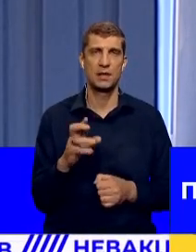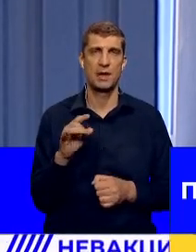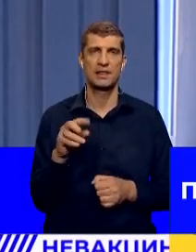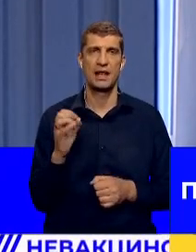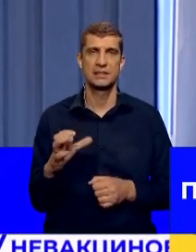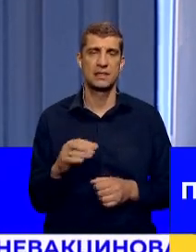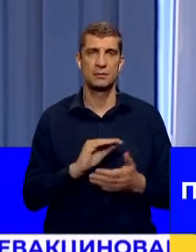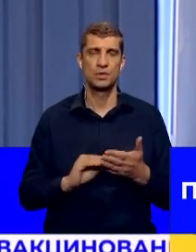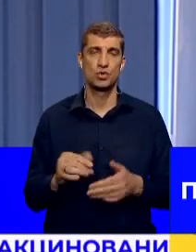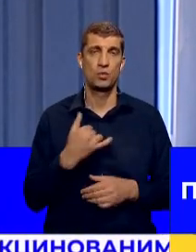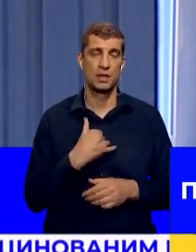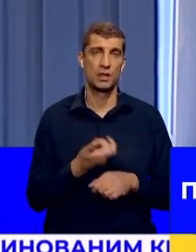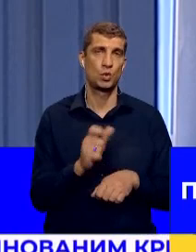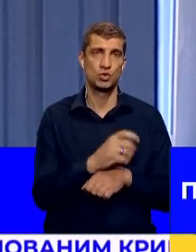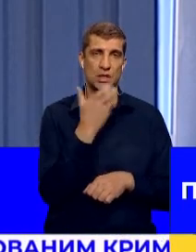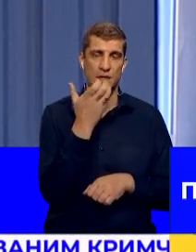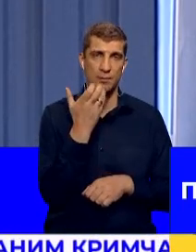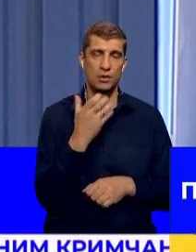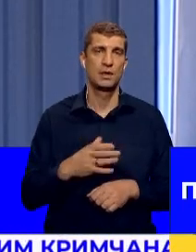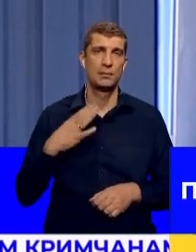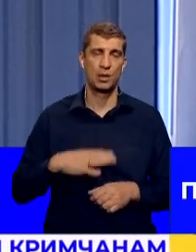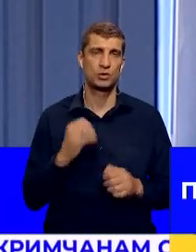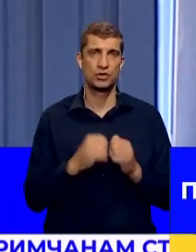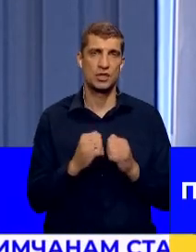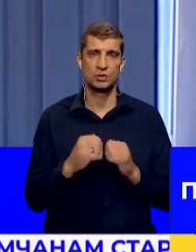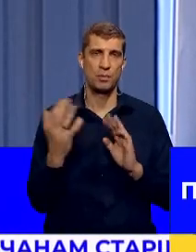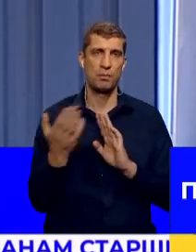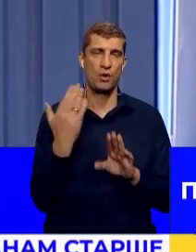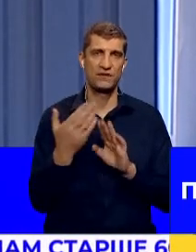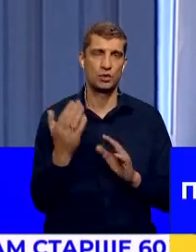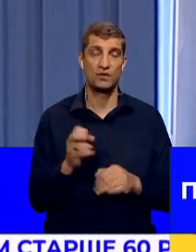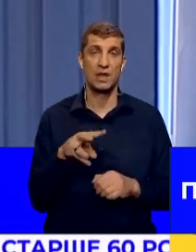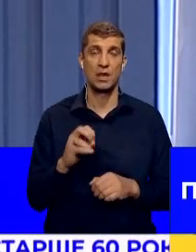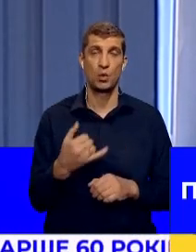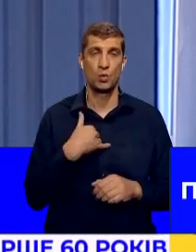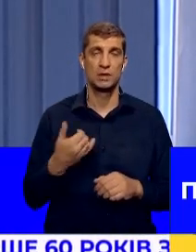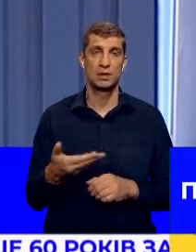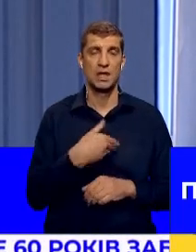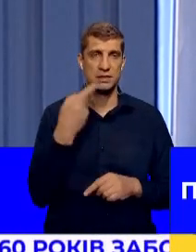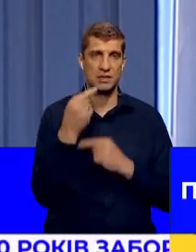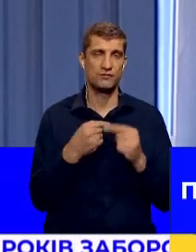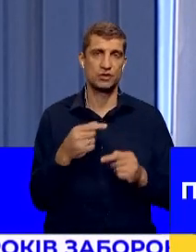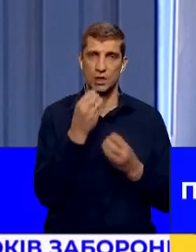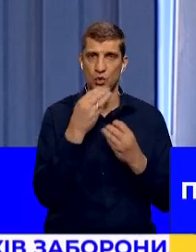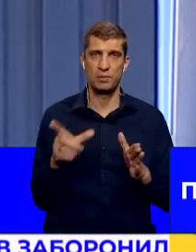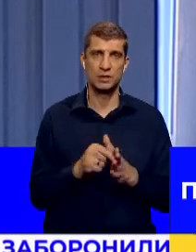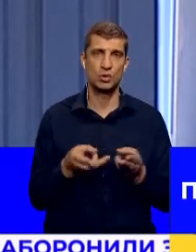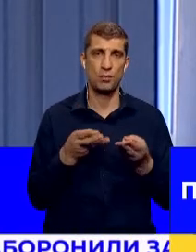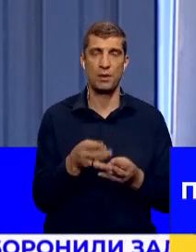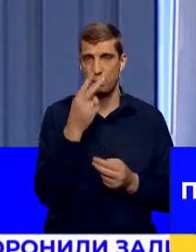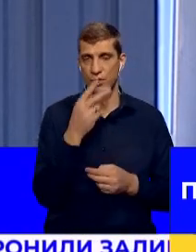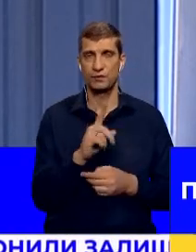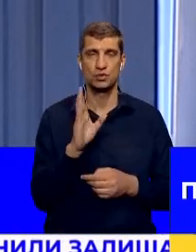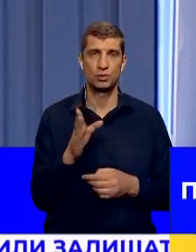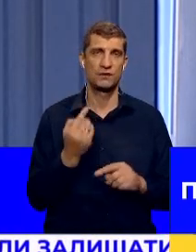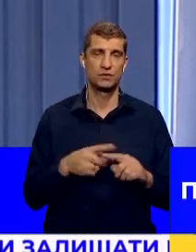Бранделіс пише, що у мене дуже тепло, приходиться часто провітрювати, але в нас завжди добре з опаленням. Подивимось, що буде